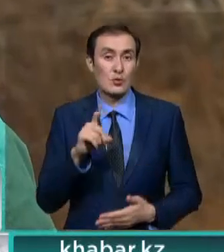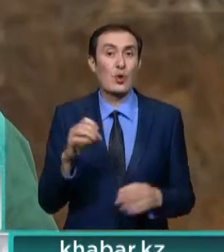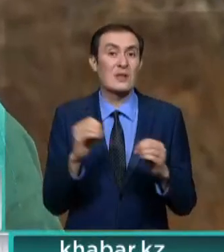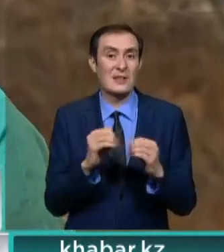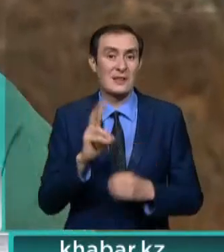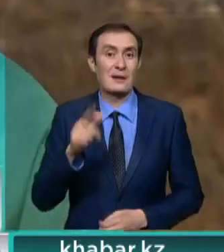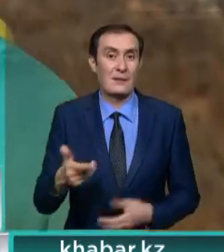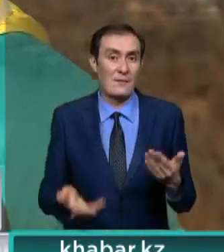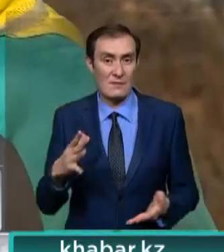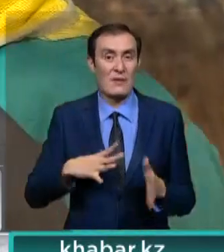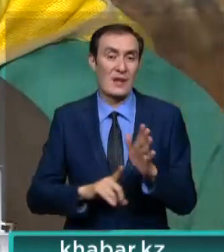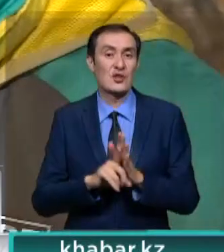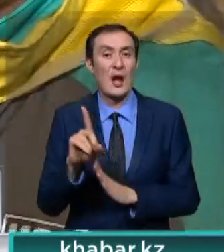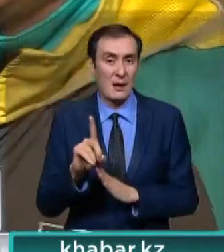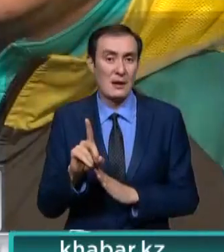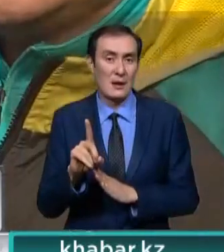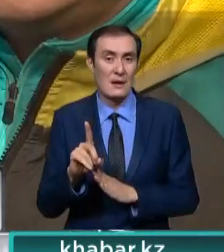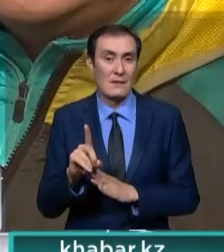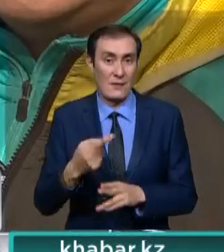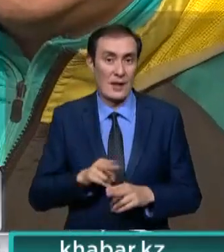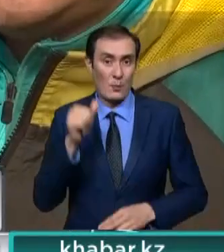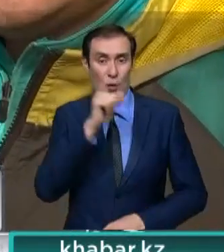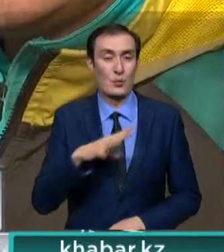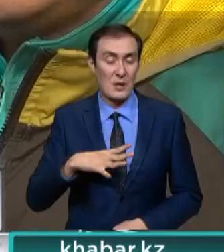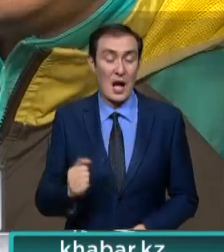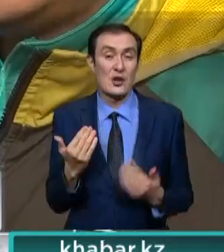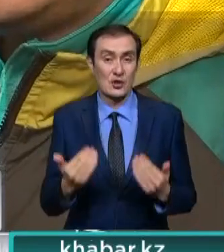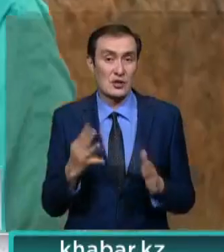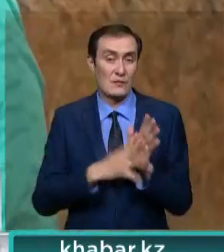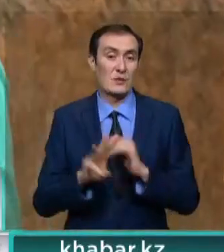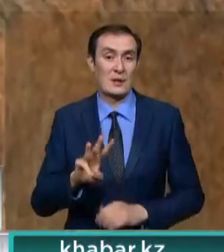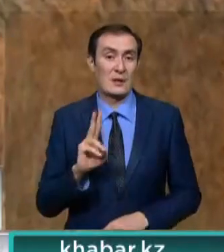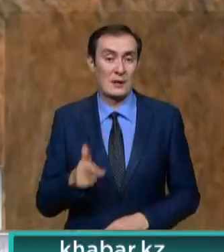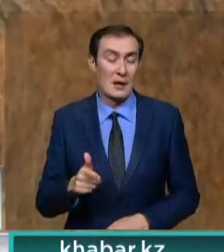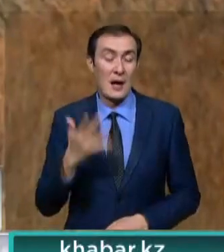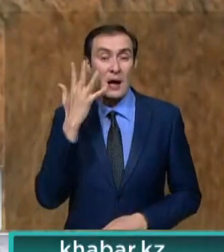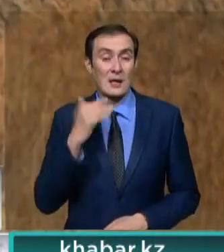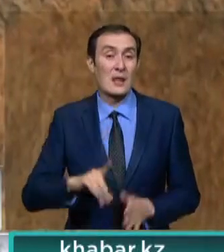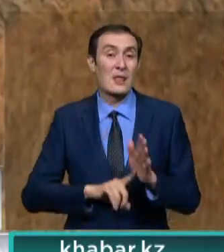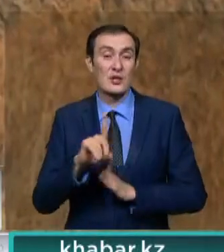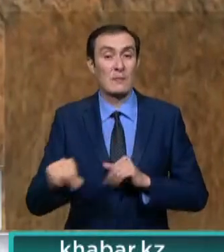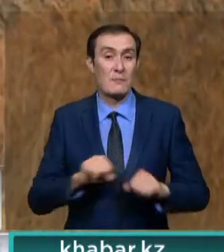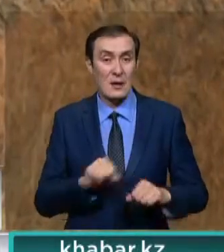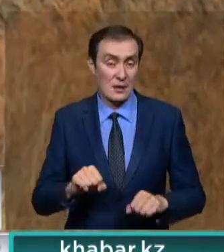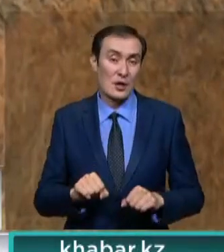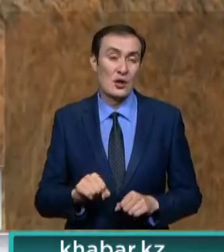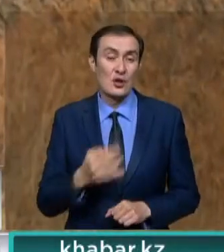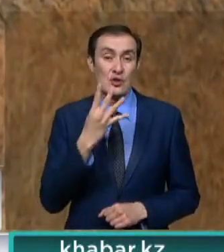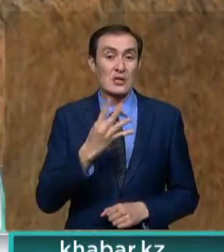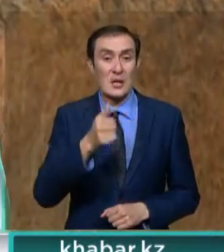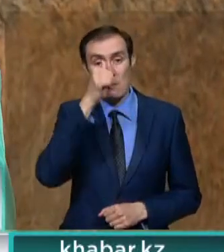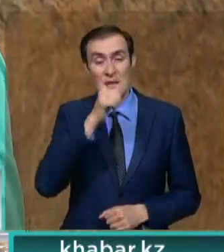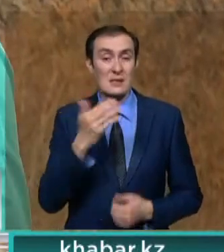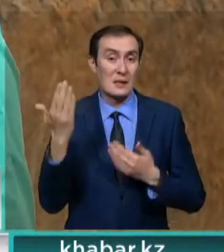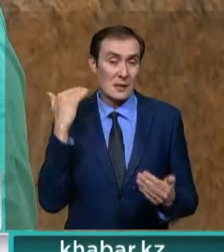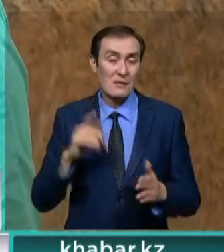110 килограмм в начале этого года. Сейчас 93. Я когда начал бегать 4 месяца назад,